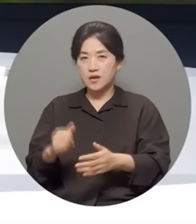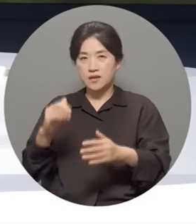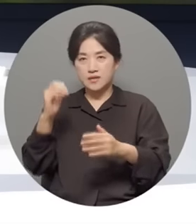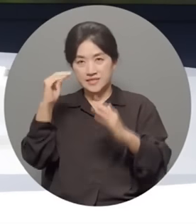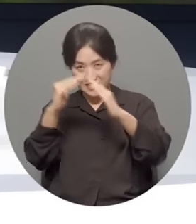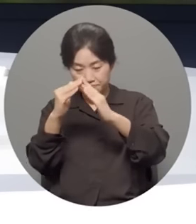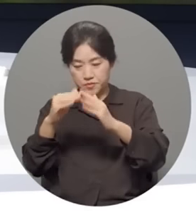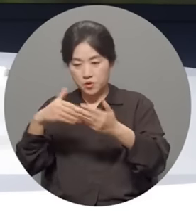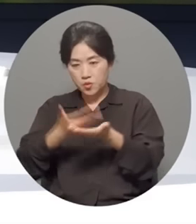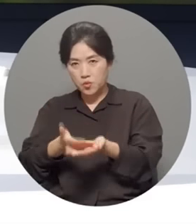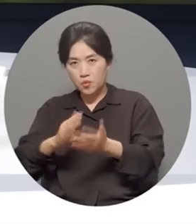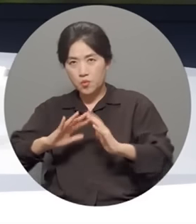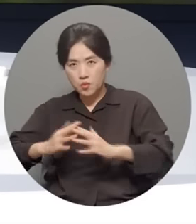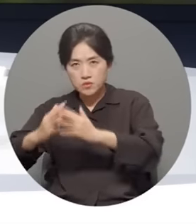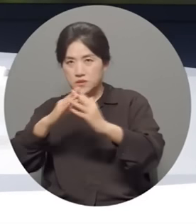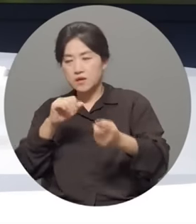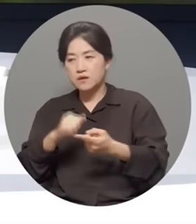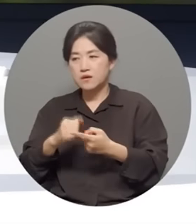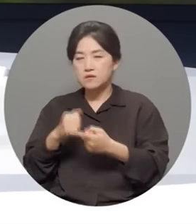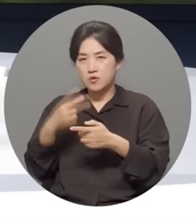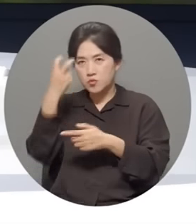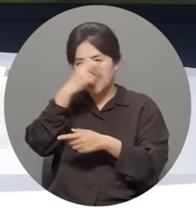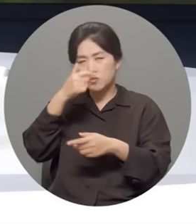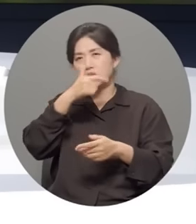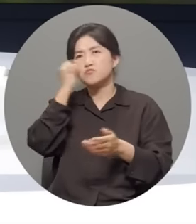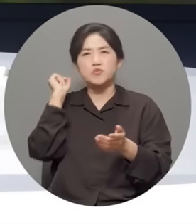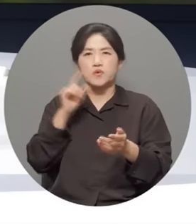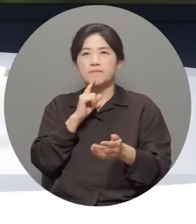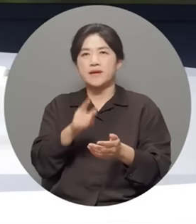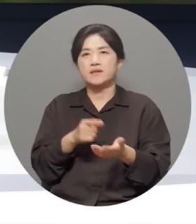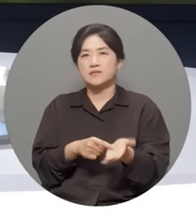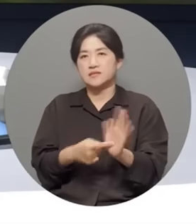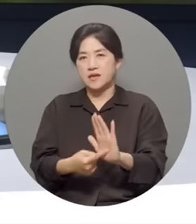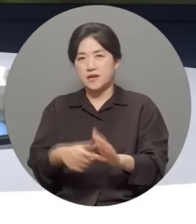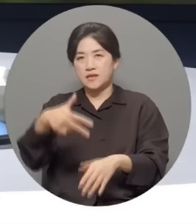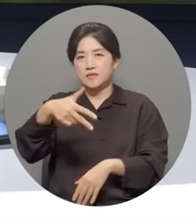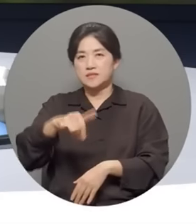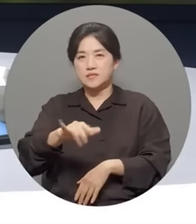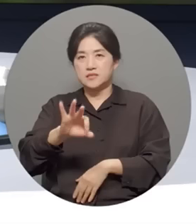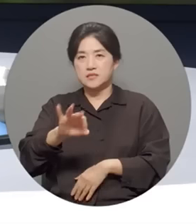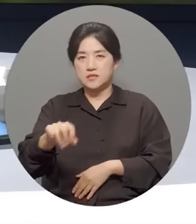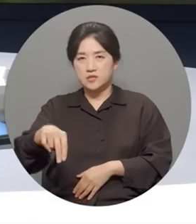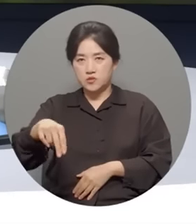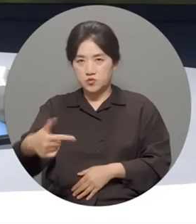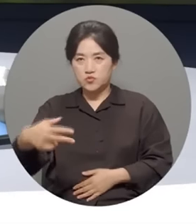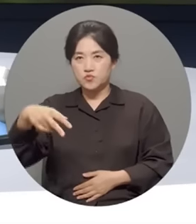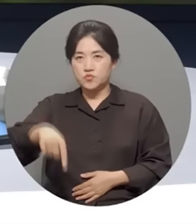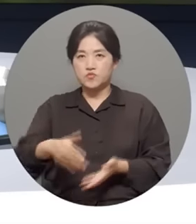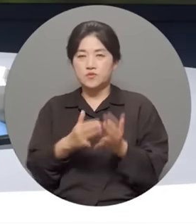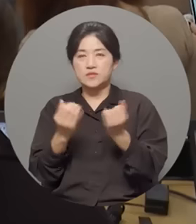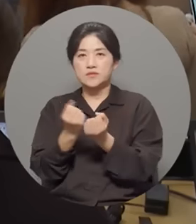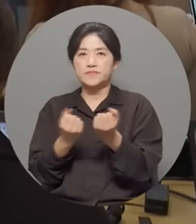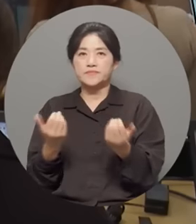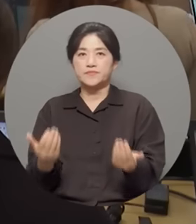조사가 충분치 않았다는 지적이 나온 걸로 전해졌습니다. 지윤수 기자가 보도합니다.